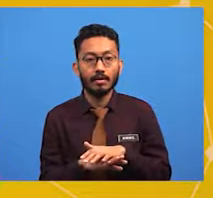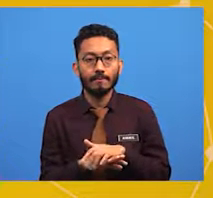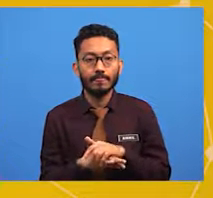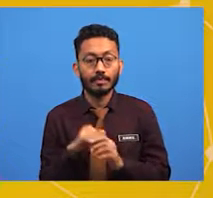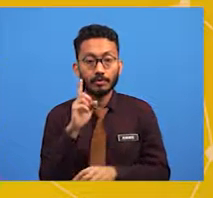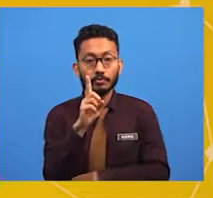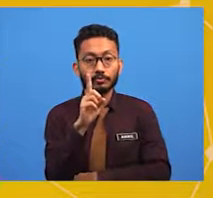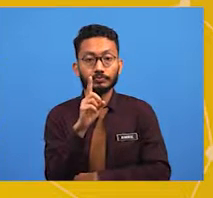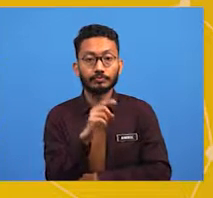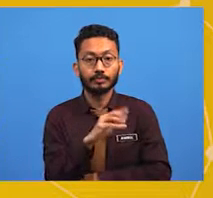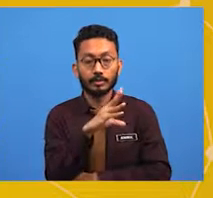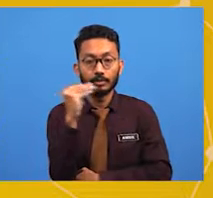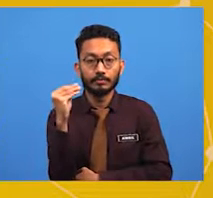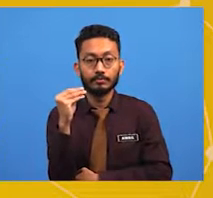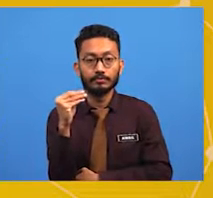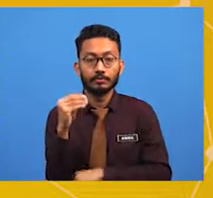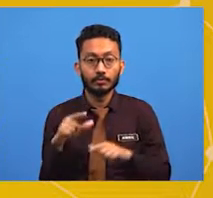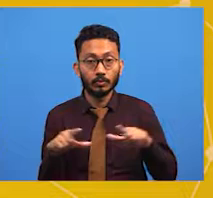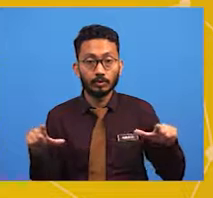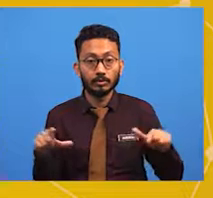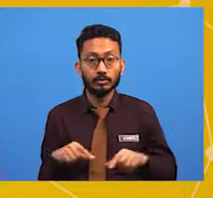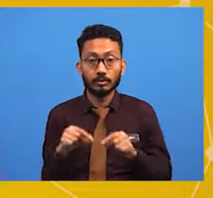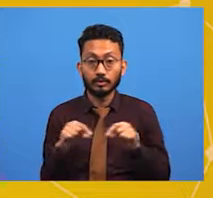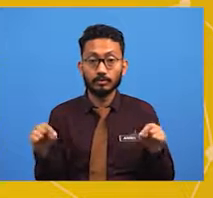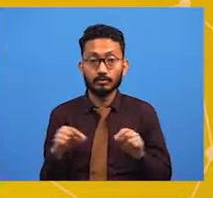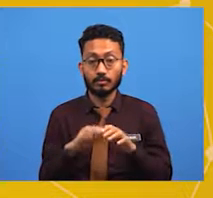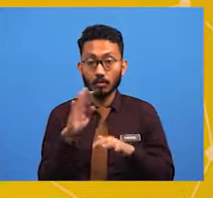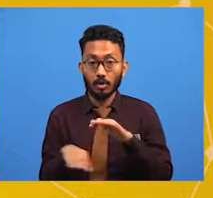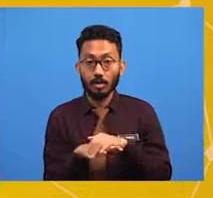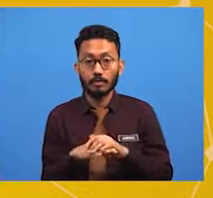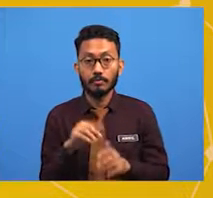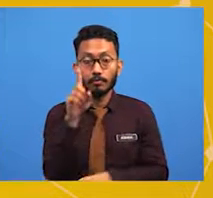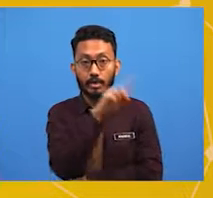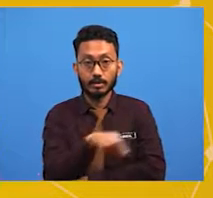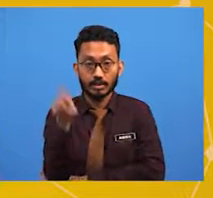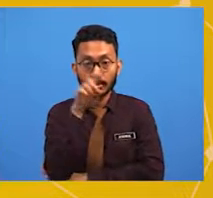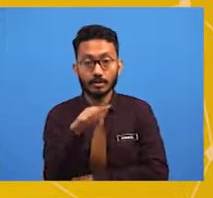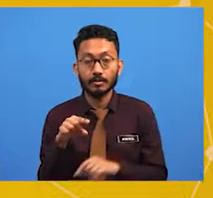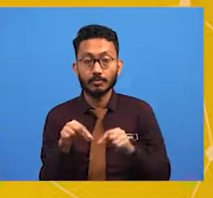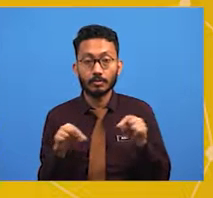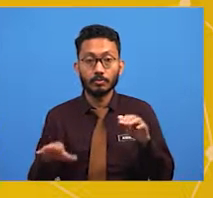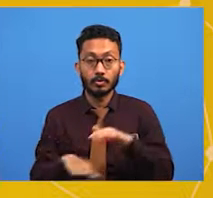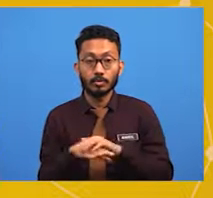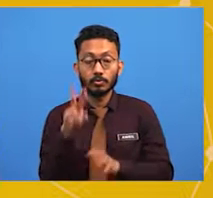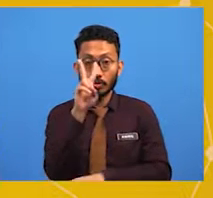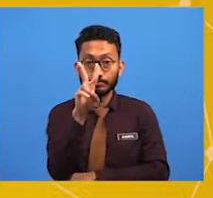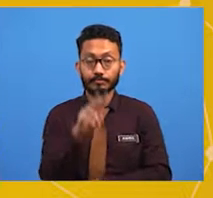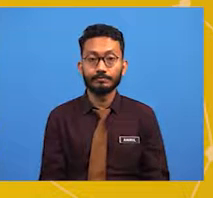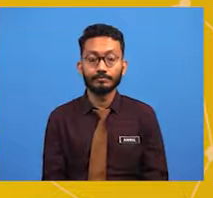1 dan luas garis bawah bulatan garis bawah 2.